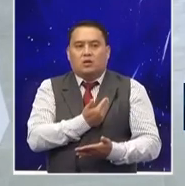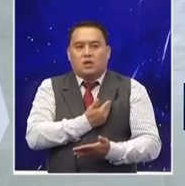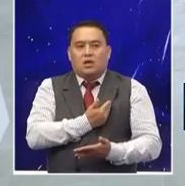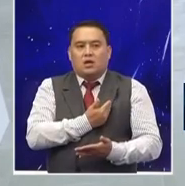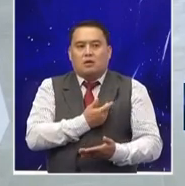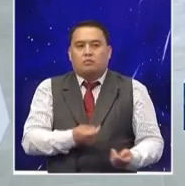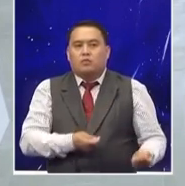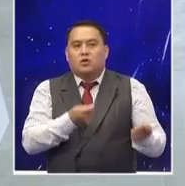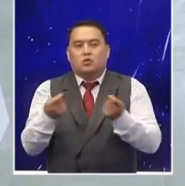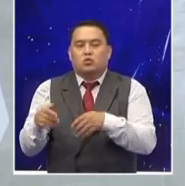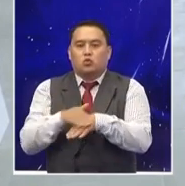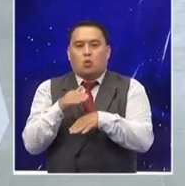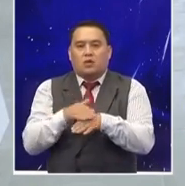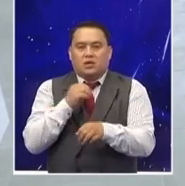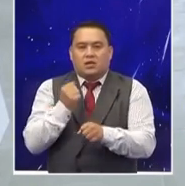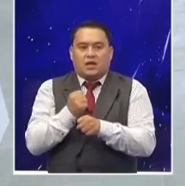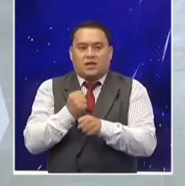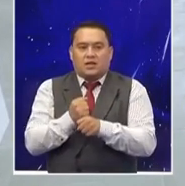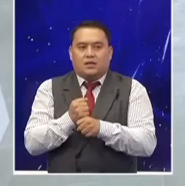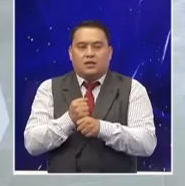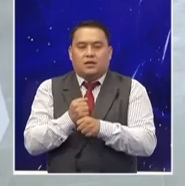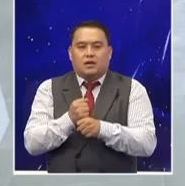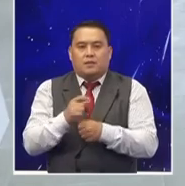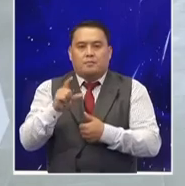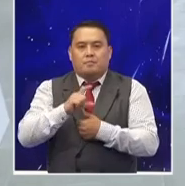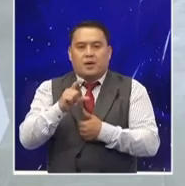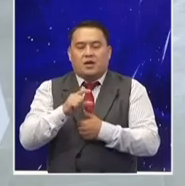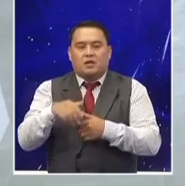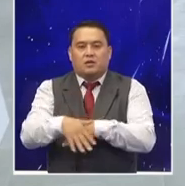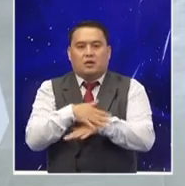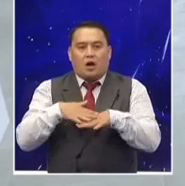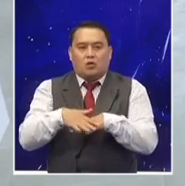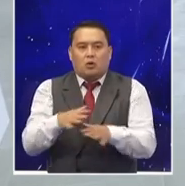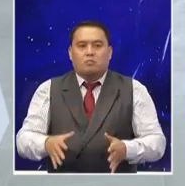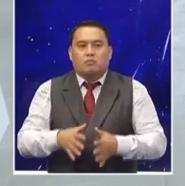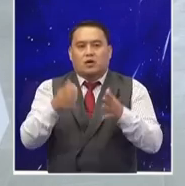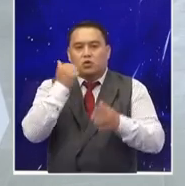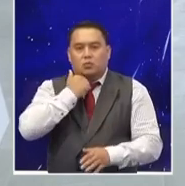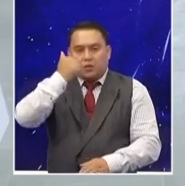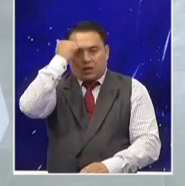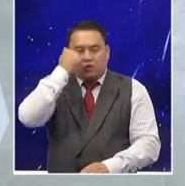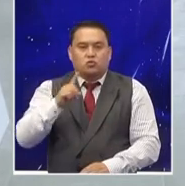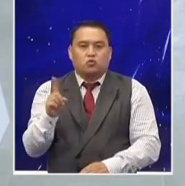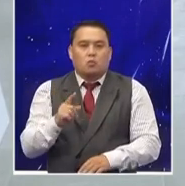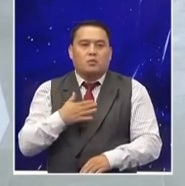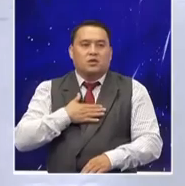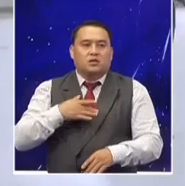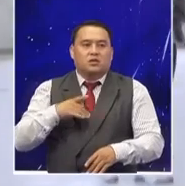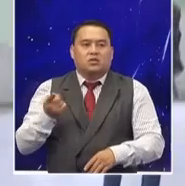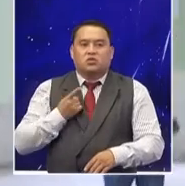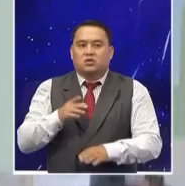благое дело совершить на благо мечети на благо народа им большая благодарность о том что мы не ожидали